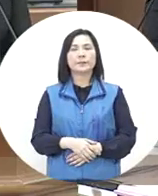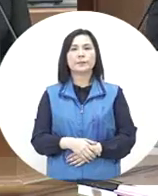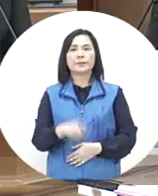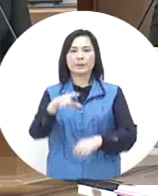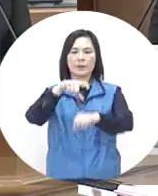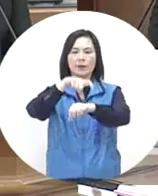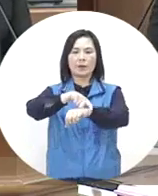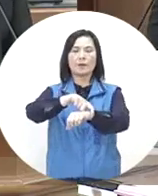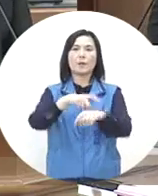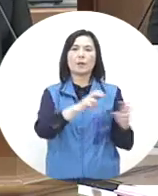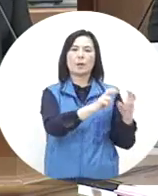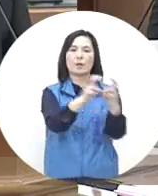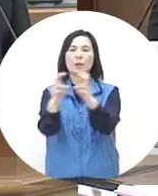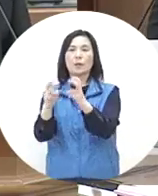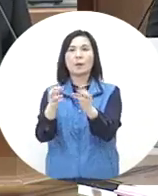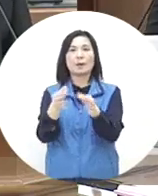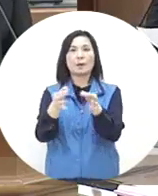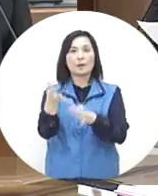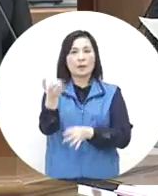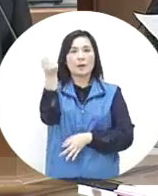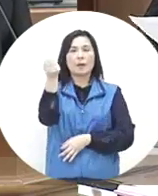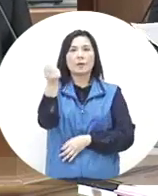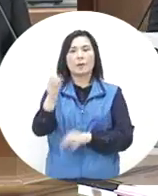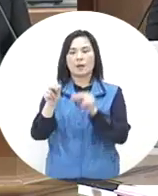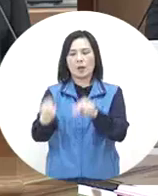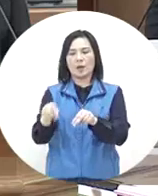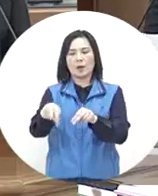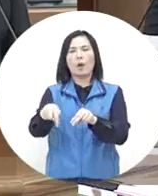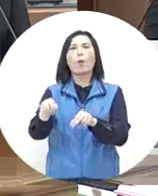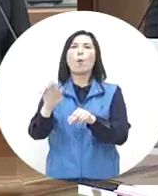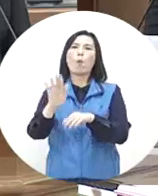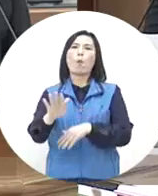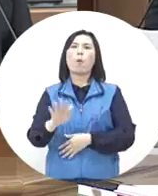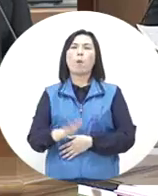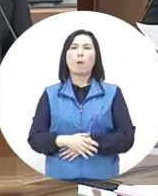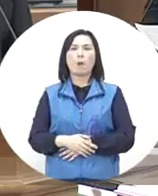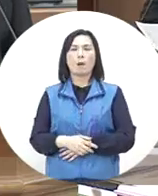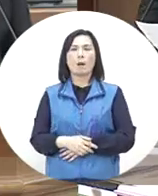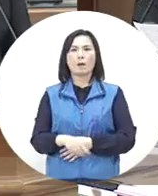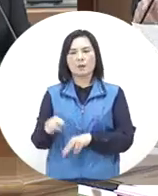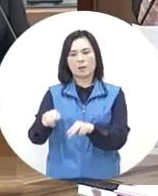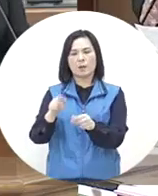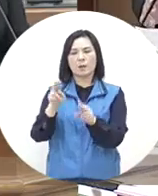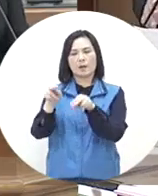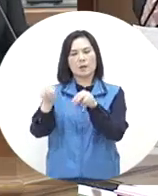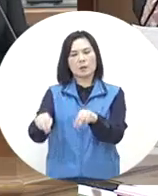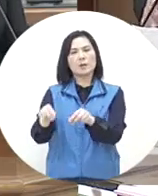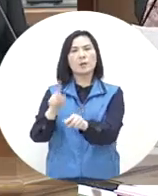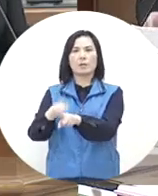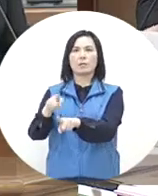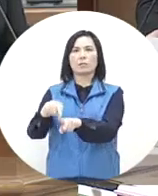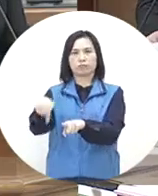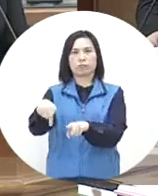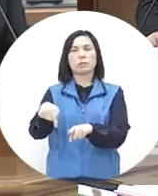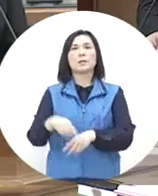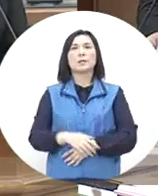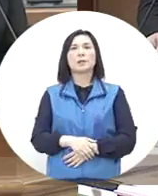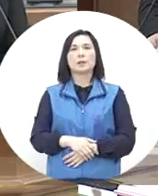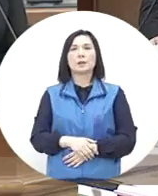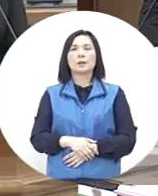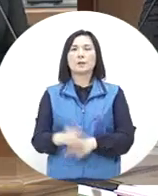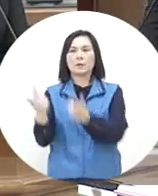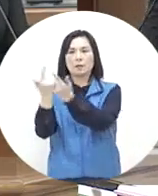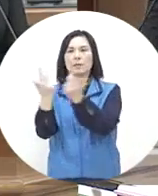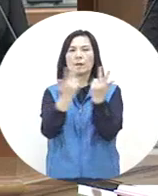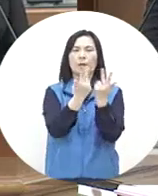状线的经营权，本来就有契约行为嘛。 嘿， 那契约行为，那叫契约行为来行嘛。这我们双北都有这